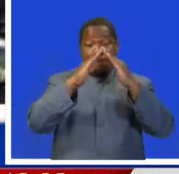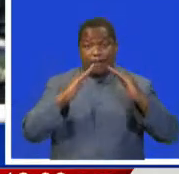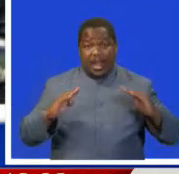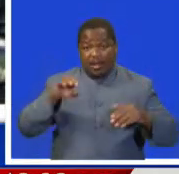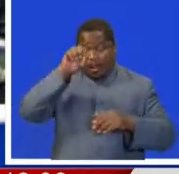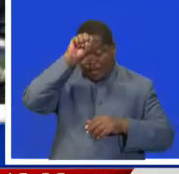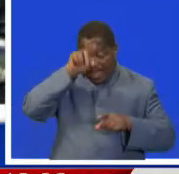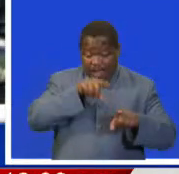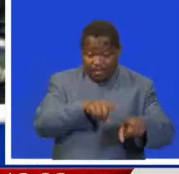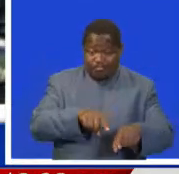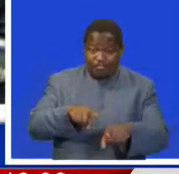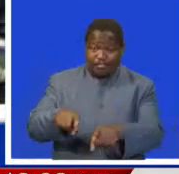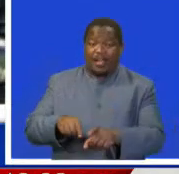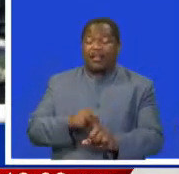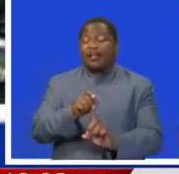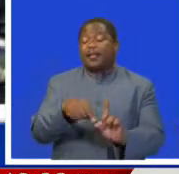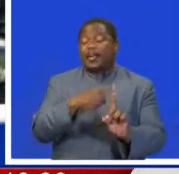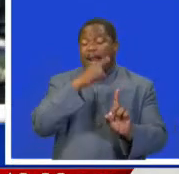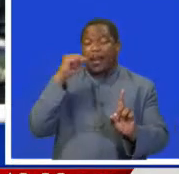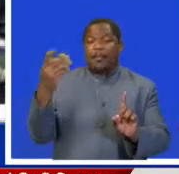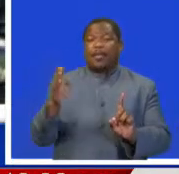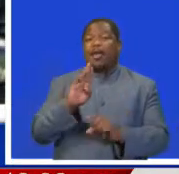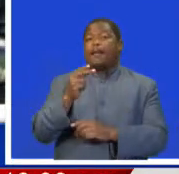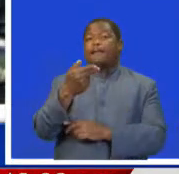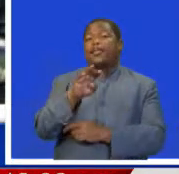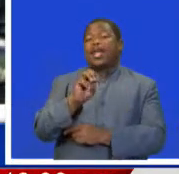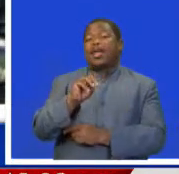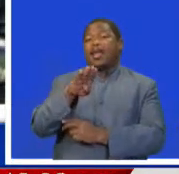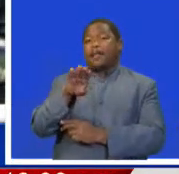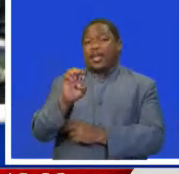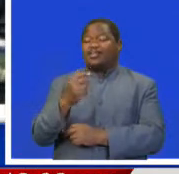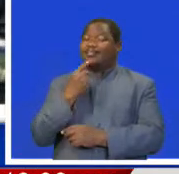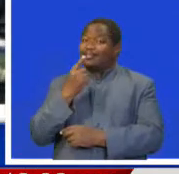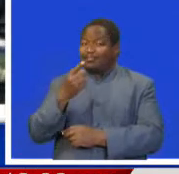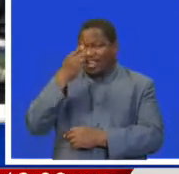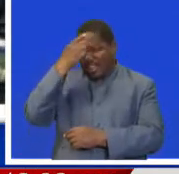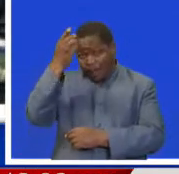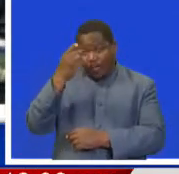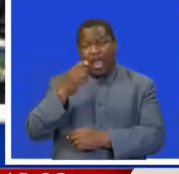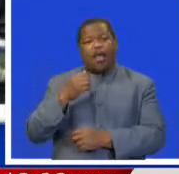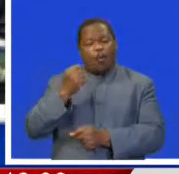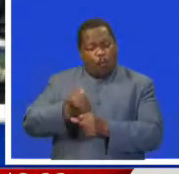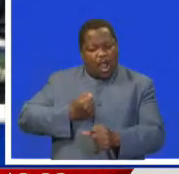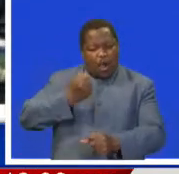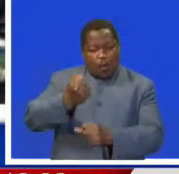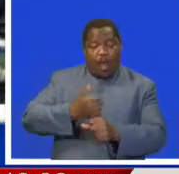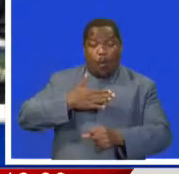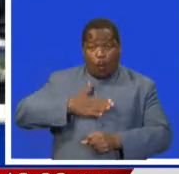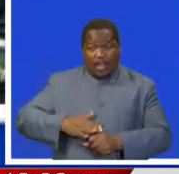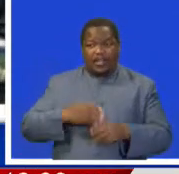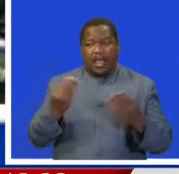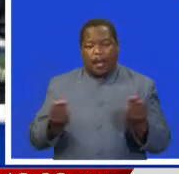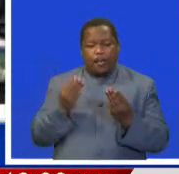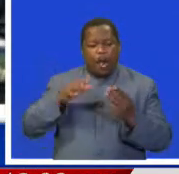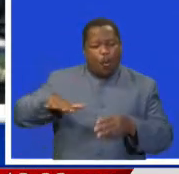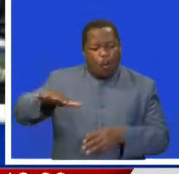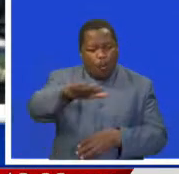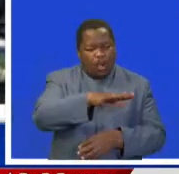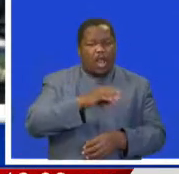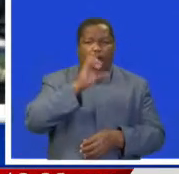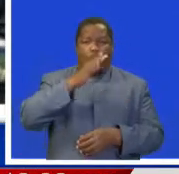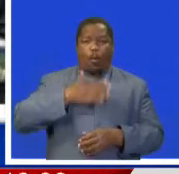emandi lahlobile esiveni. Indvunabe ikhuluma enkundleni yasenzingeni nayo yohlola imisebenzi wekuletha emandi lahlobile